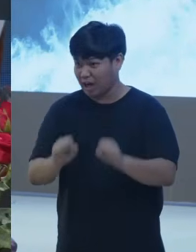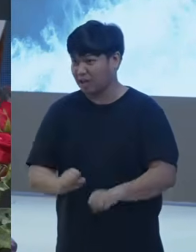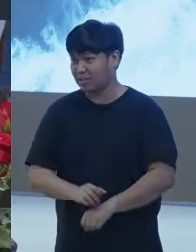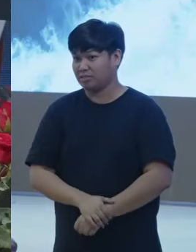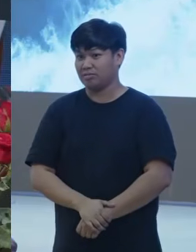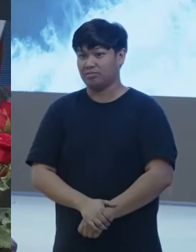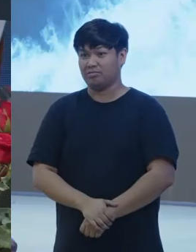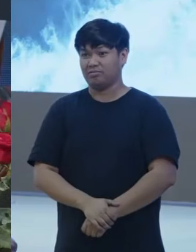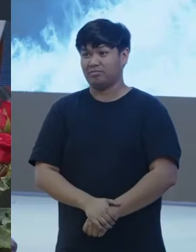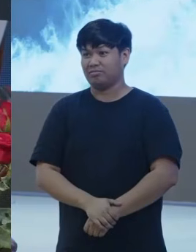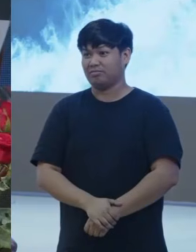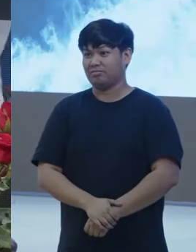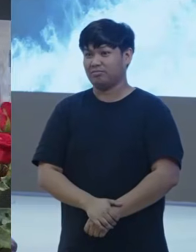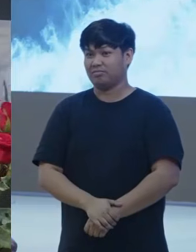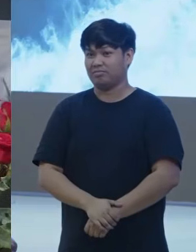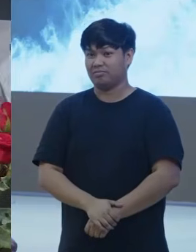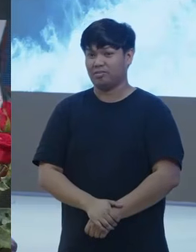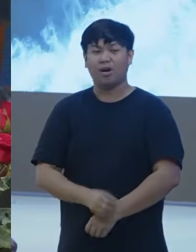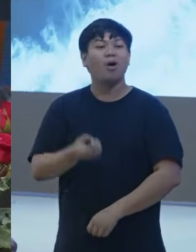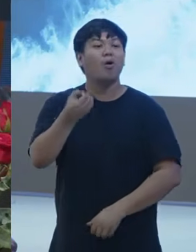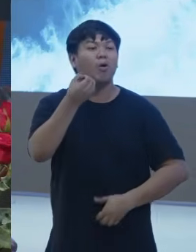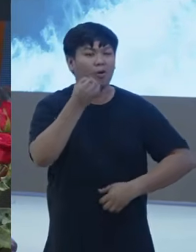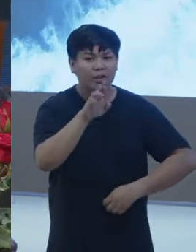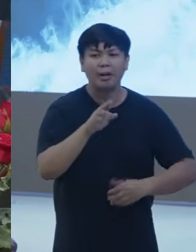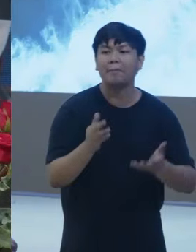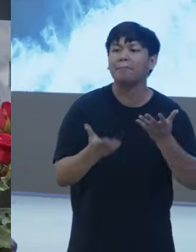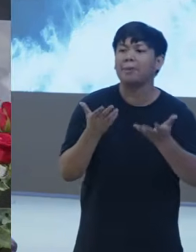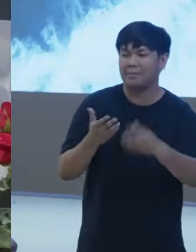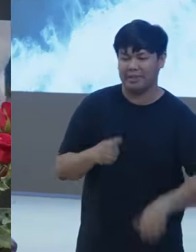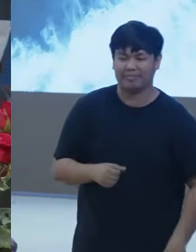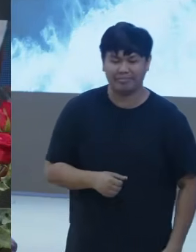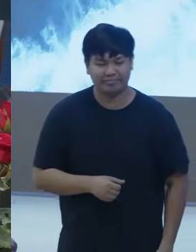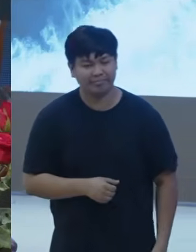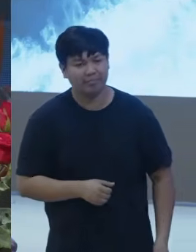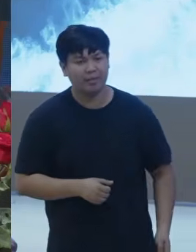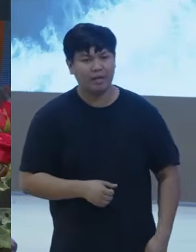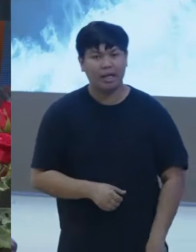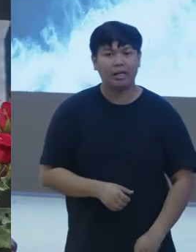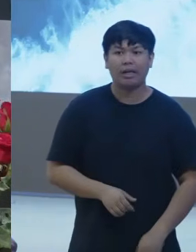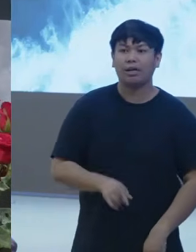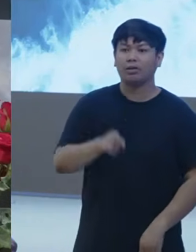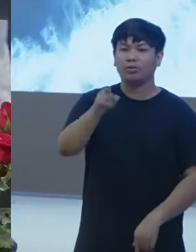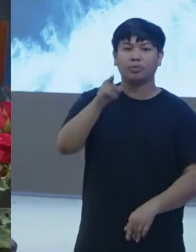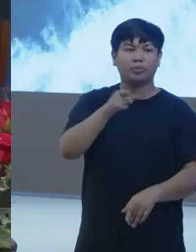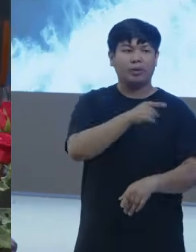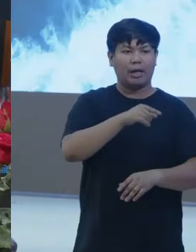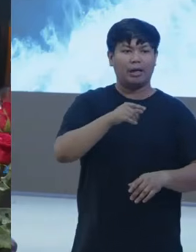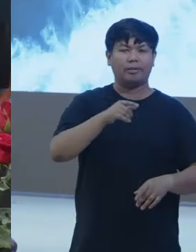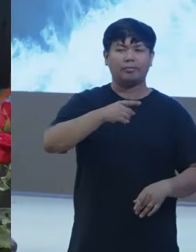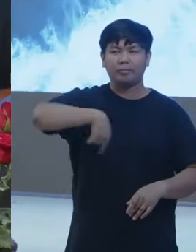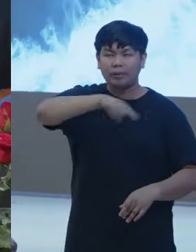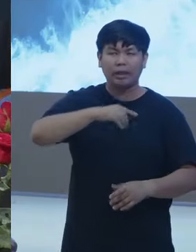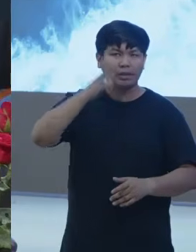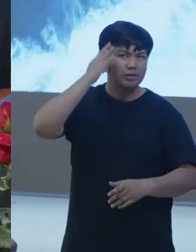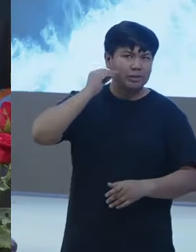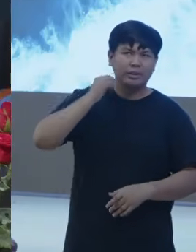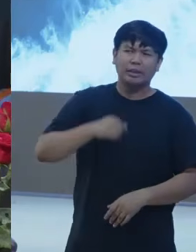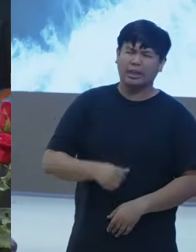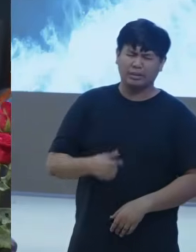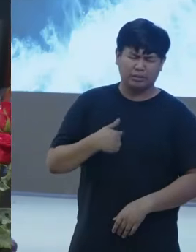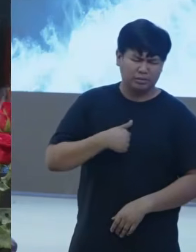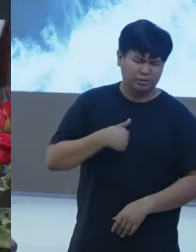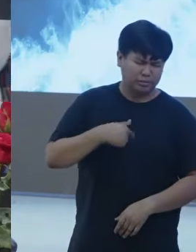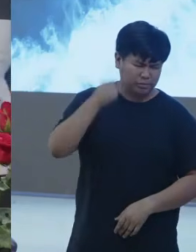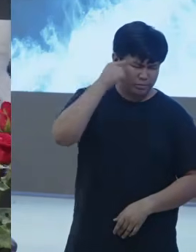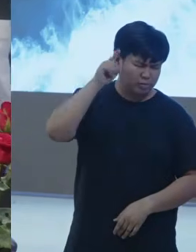akin? Na nagpatawad sa iyo, na nagligtas sa iyo? Pareho nang pinatawad ko ang